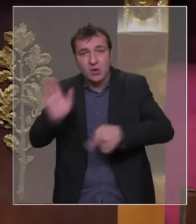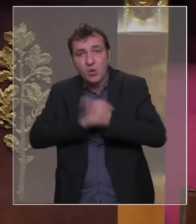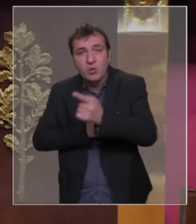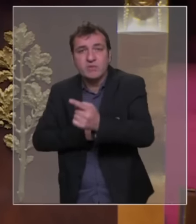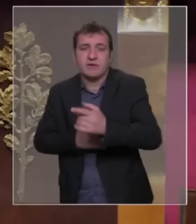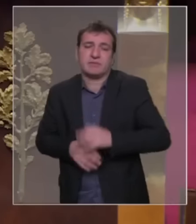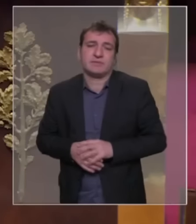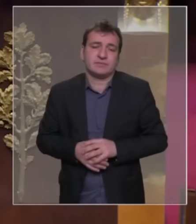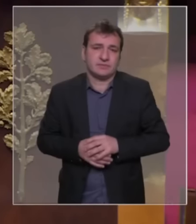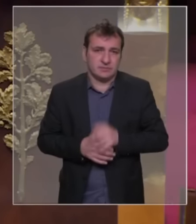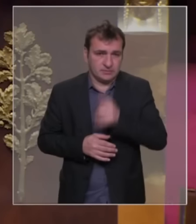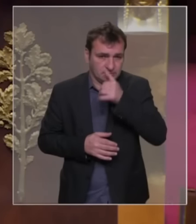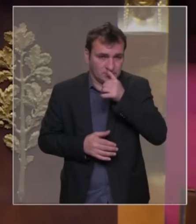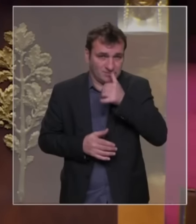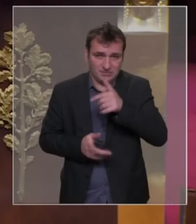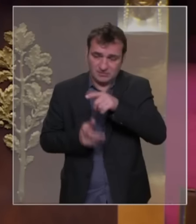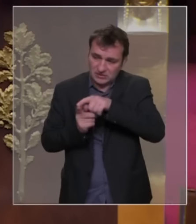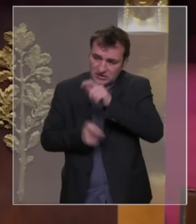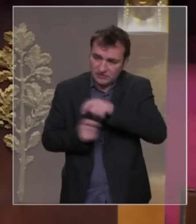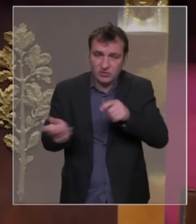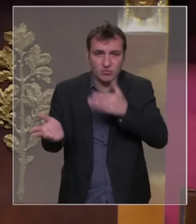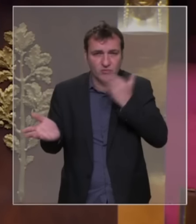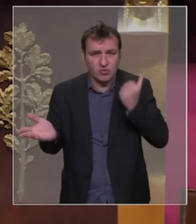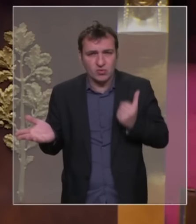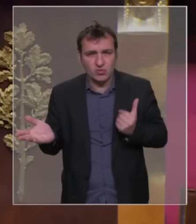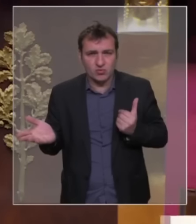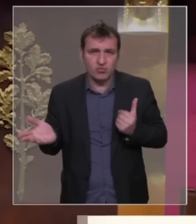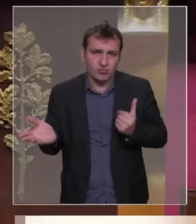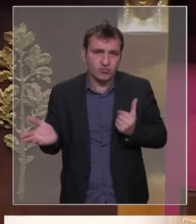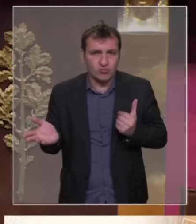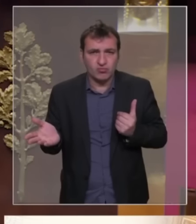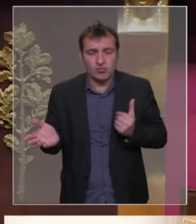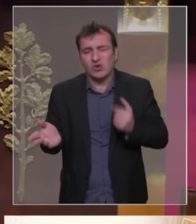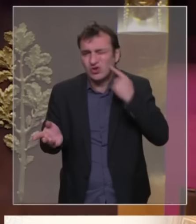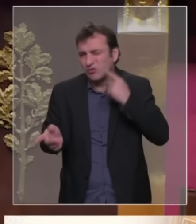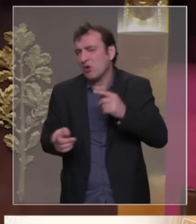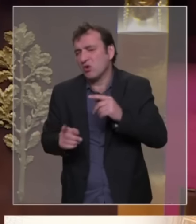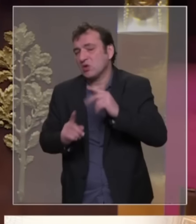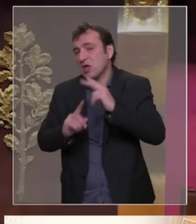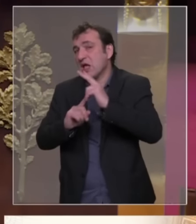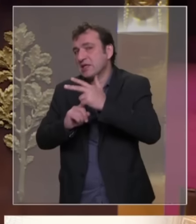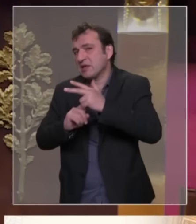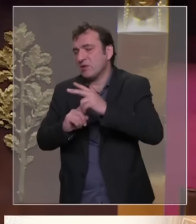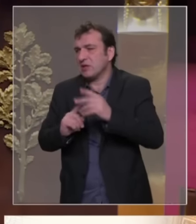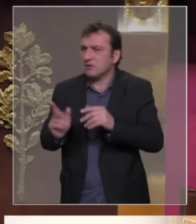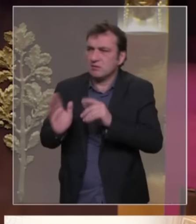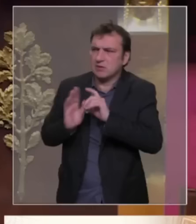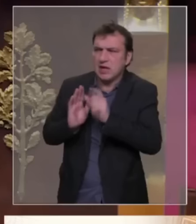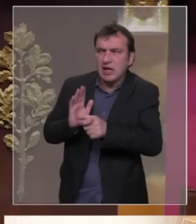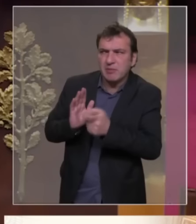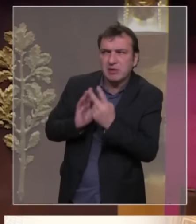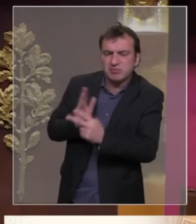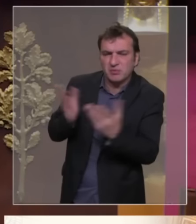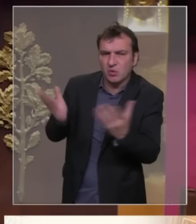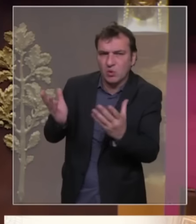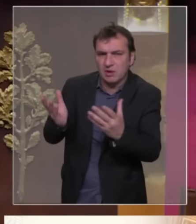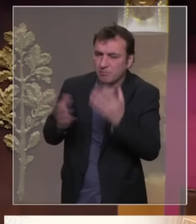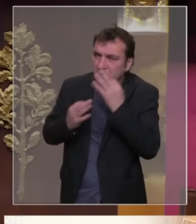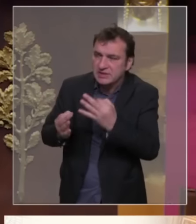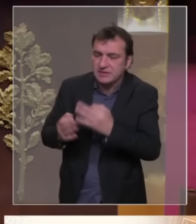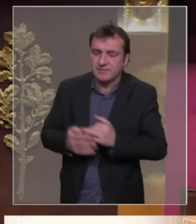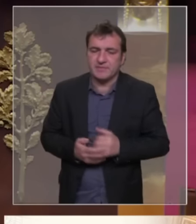en mesurant mieux, dans certains cas, je pense aux éoliennes, tous leurs impacts.